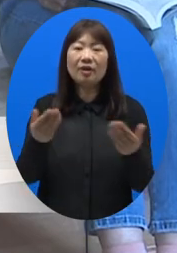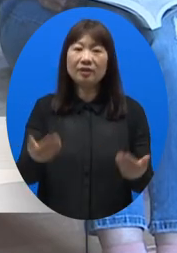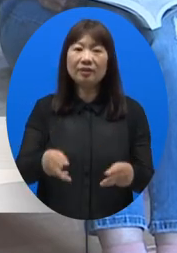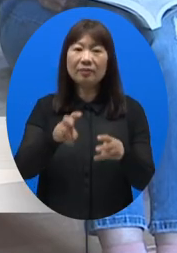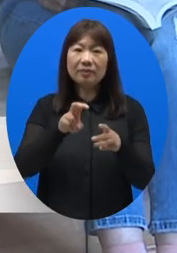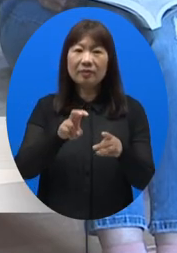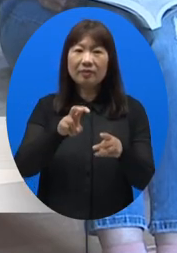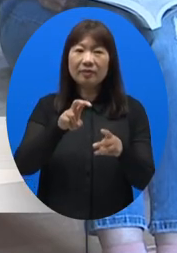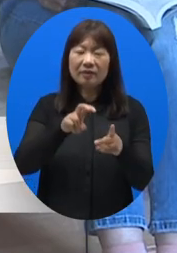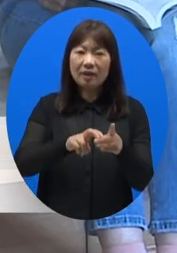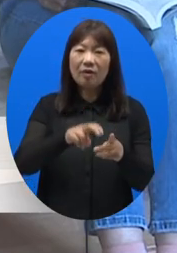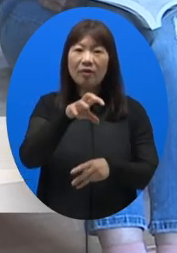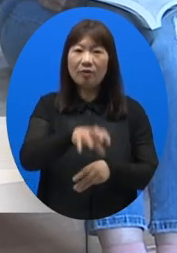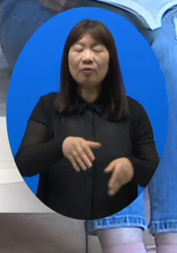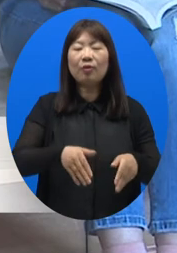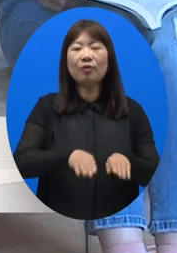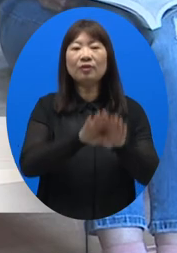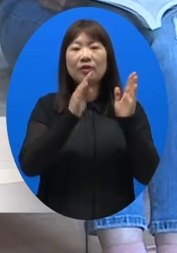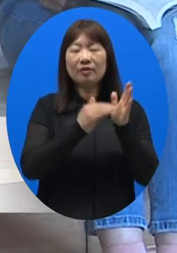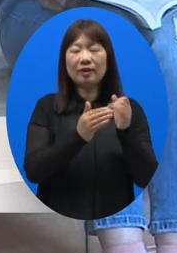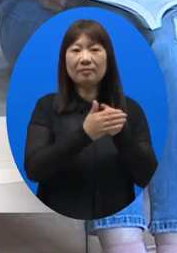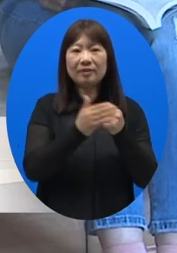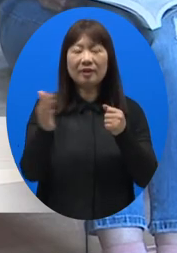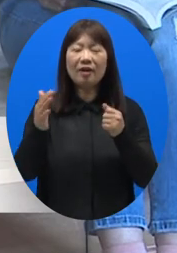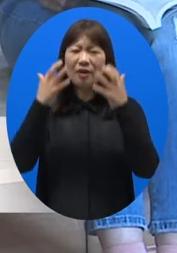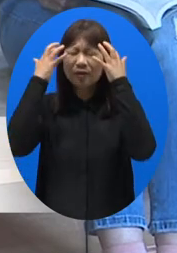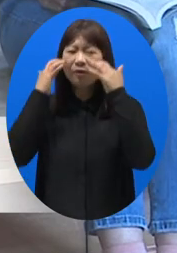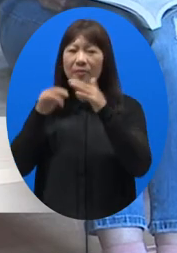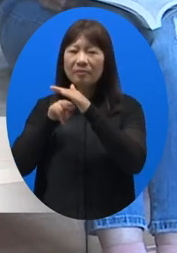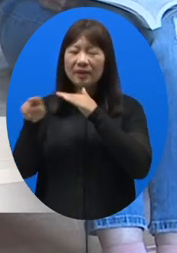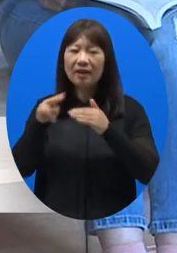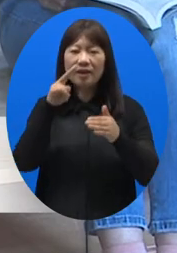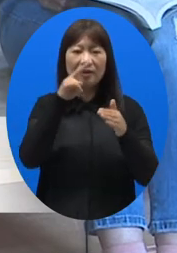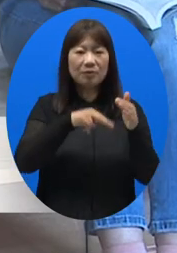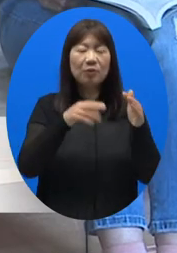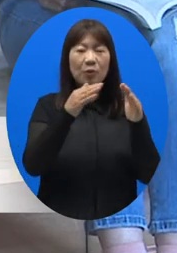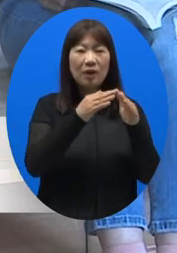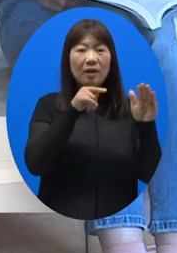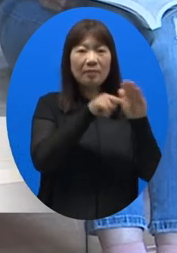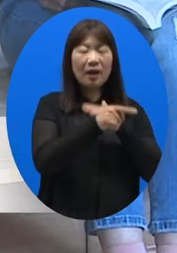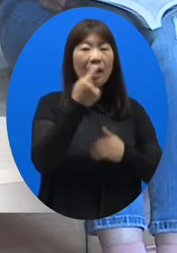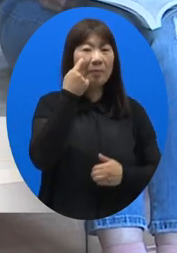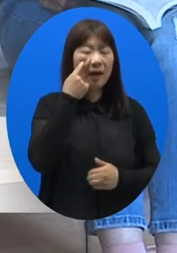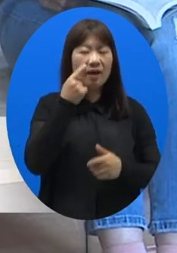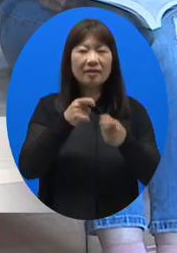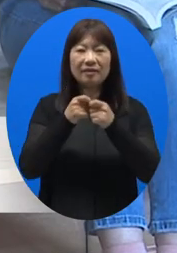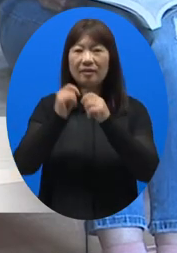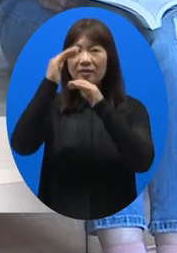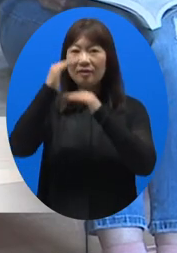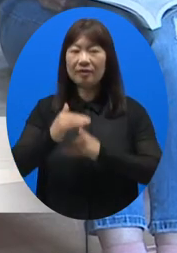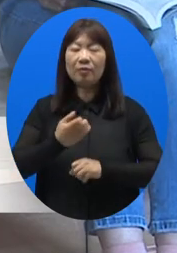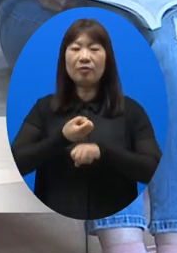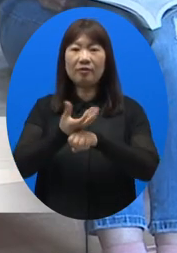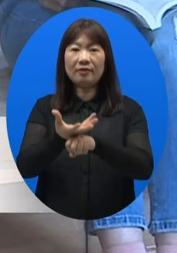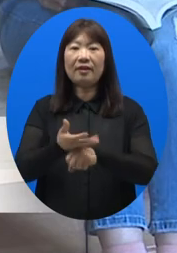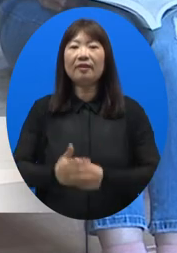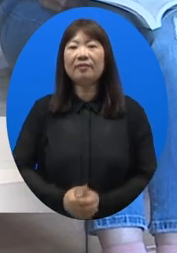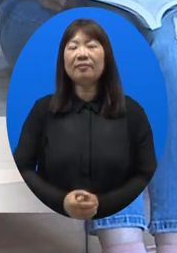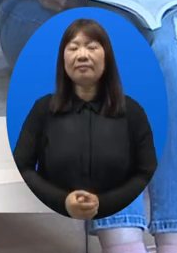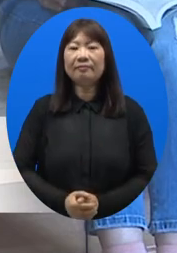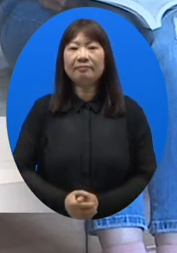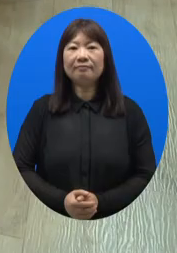하니까요. 알아두셨다가 올해는 더위 피해 동네 도서관으로 가보시는 건 어떨까요? 좀더 자세한 소식 최지영 기자가